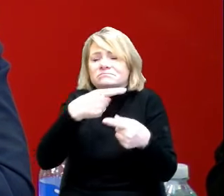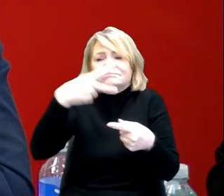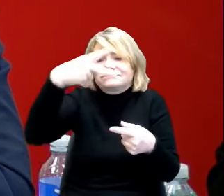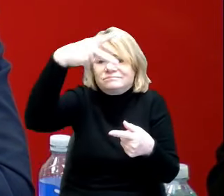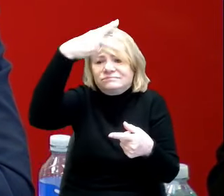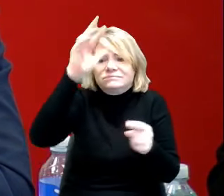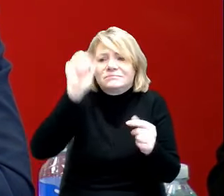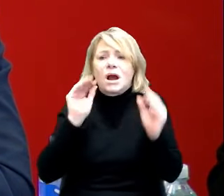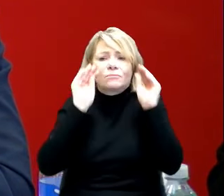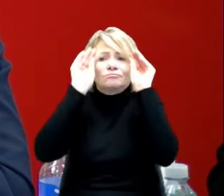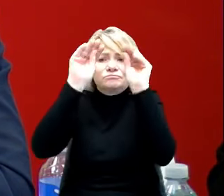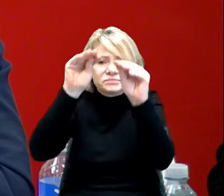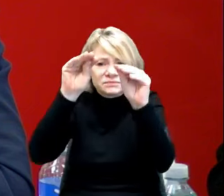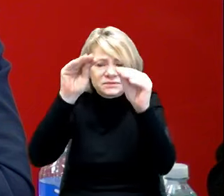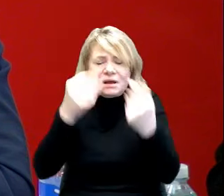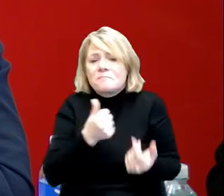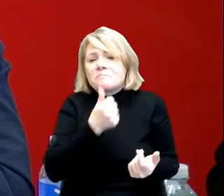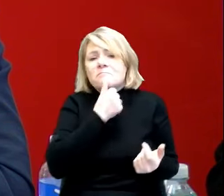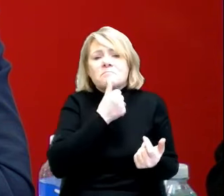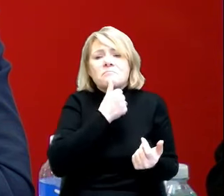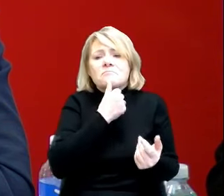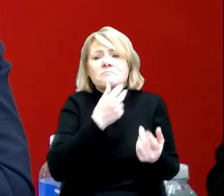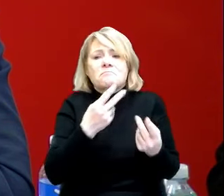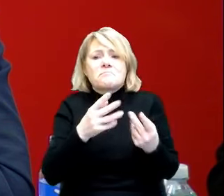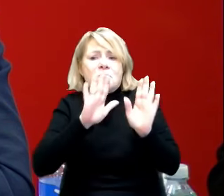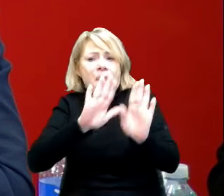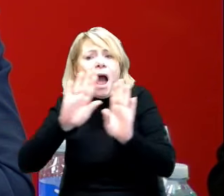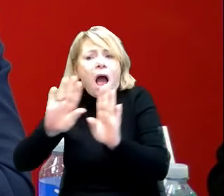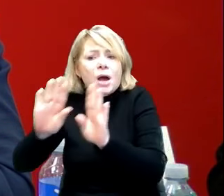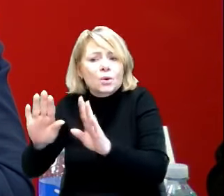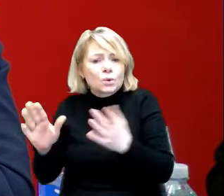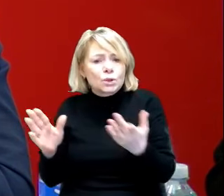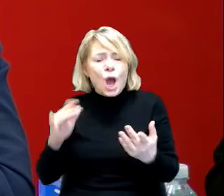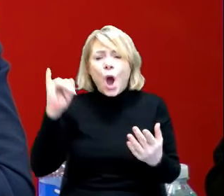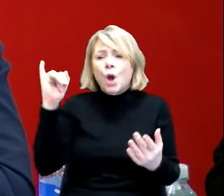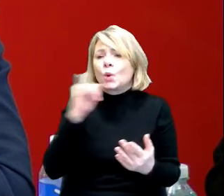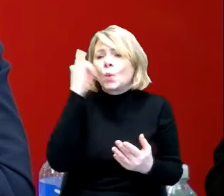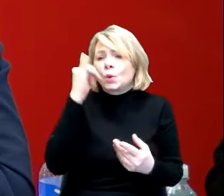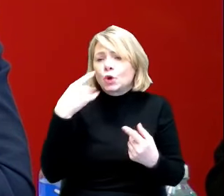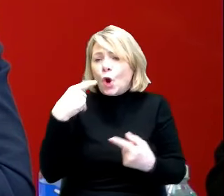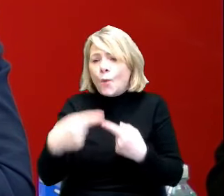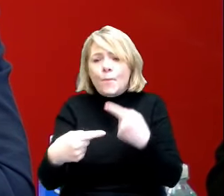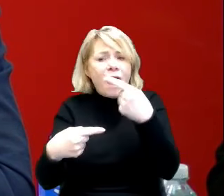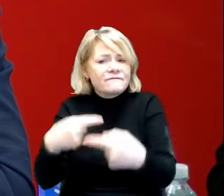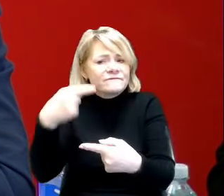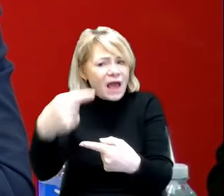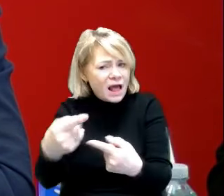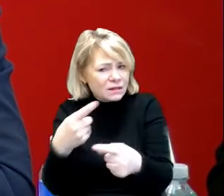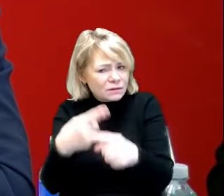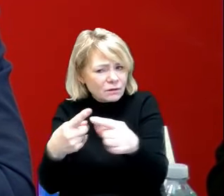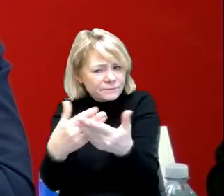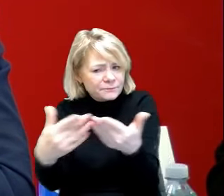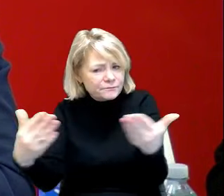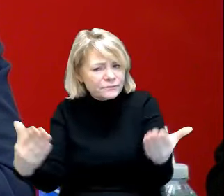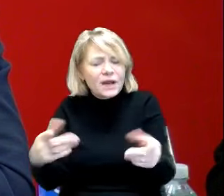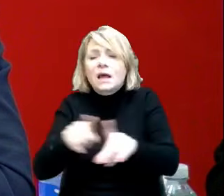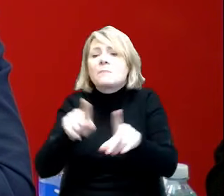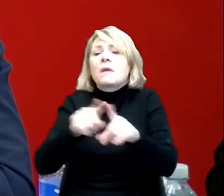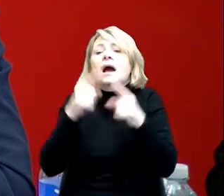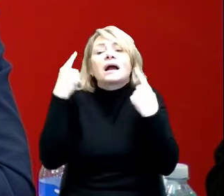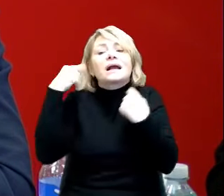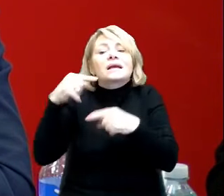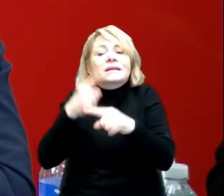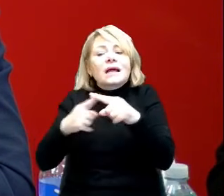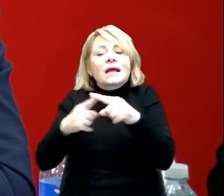ekspoziciją pavyzdžiui eksponuojant jūrinio paveldo objektus arba kitas dalis kurios yra